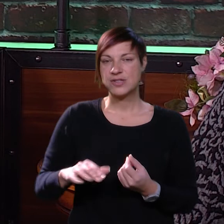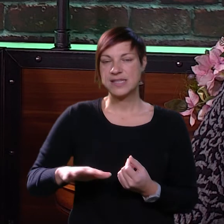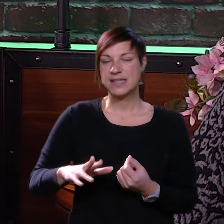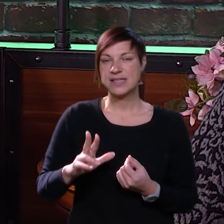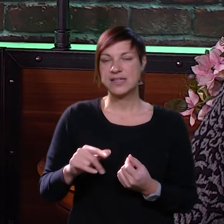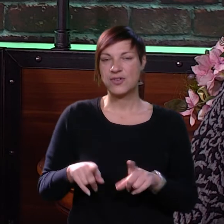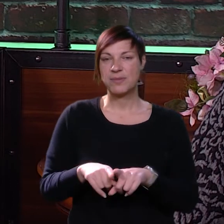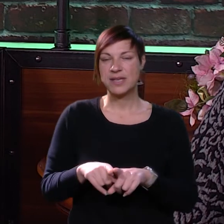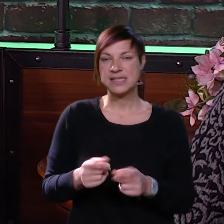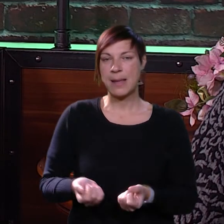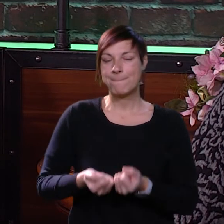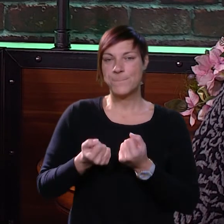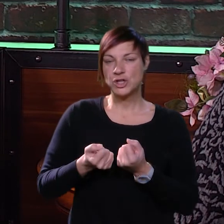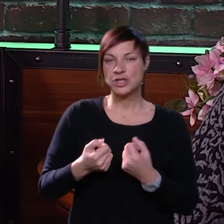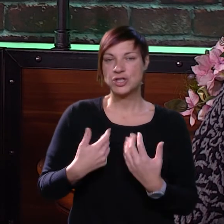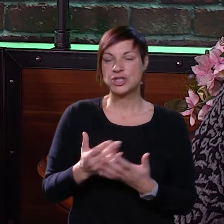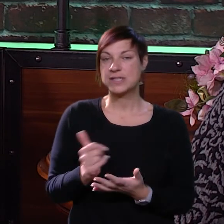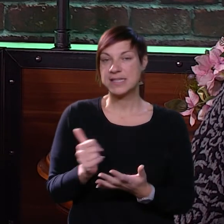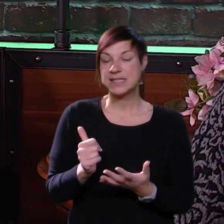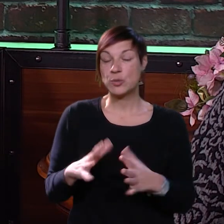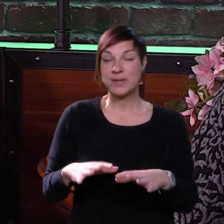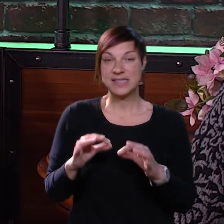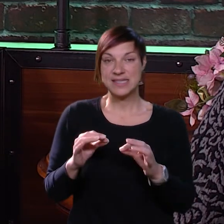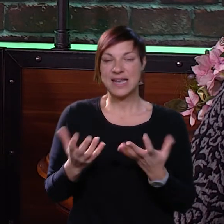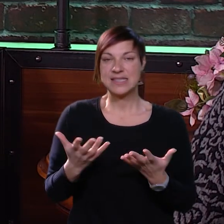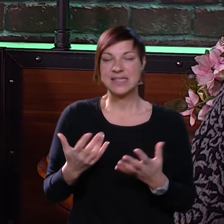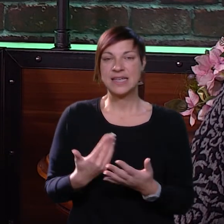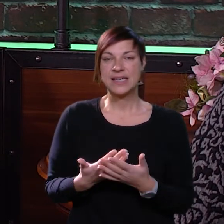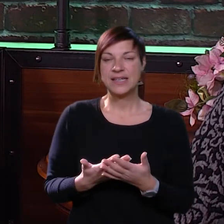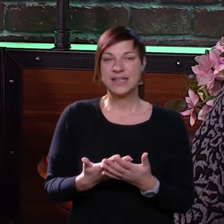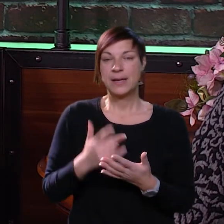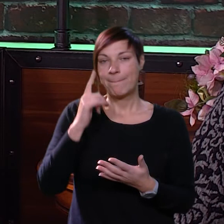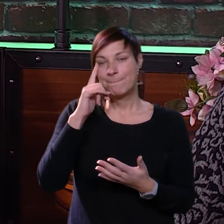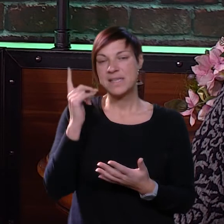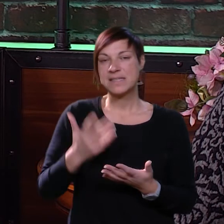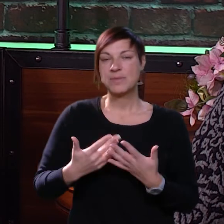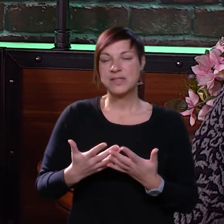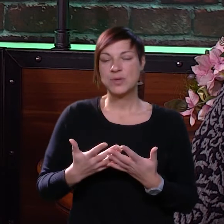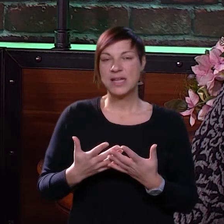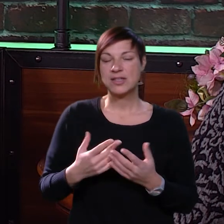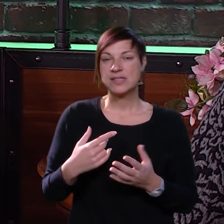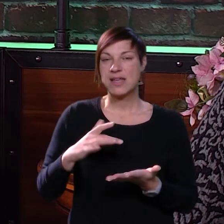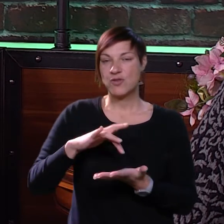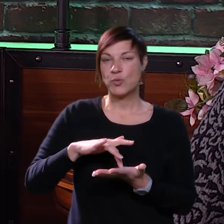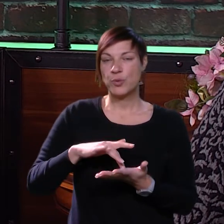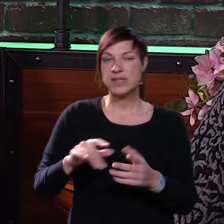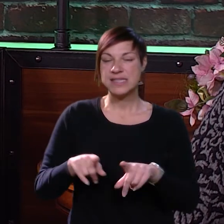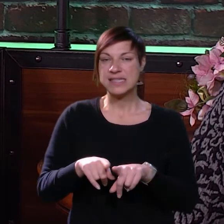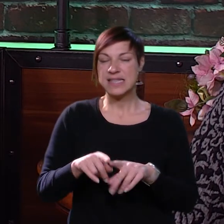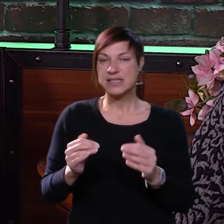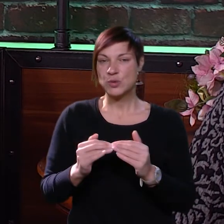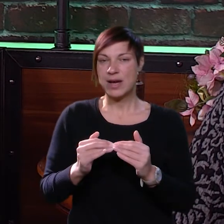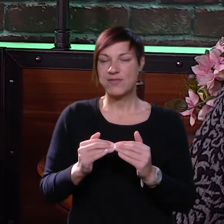dosta tako djece koji imaju isto nekakve poteškoće, on se s njima super snalazi, jer to je, mislim da su oni jednostavno u toj nekoj poziciji, da su